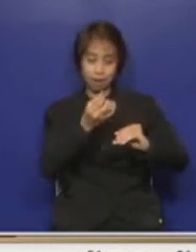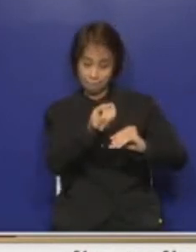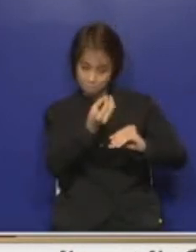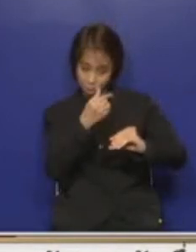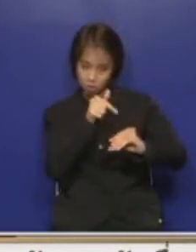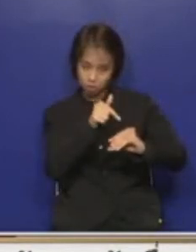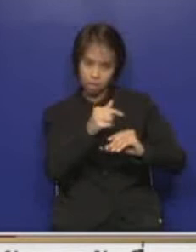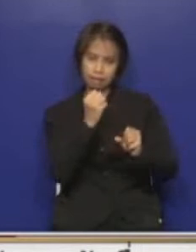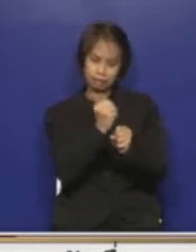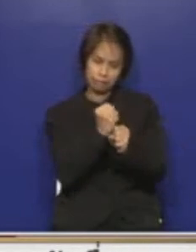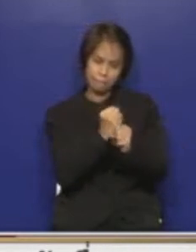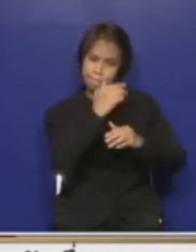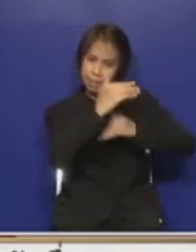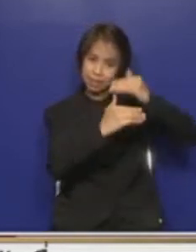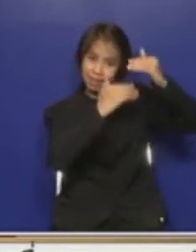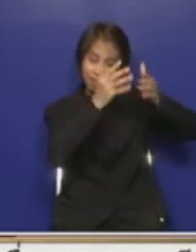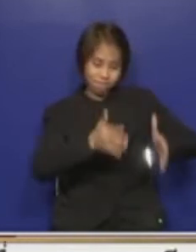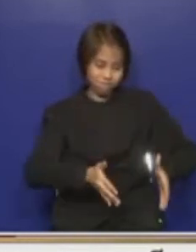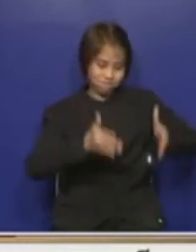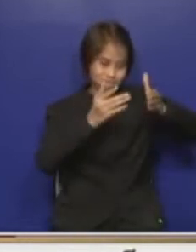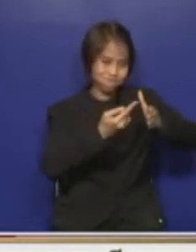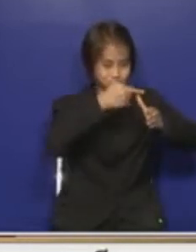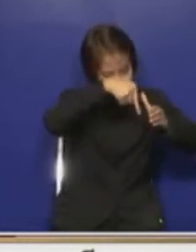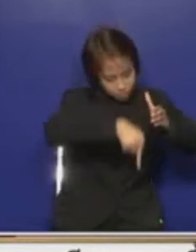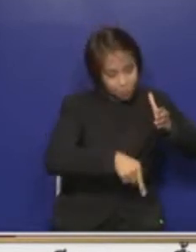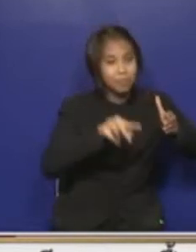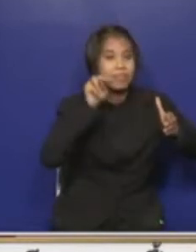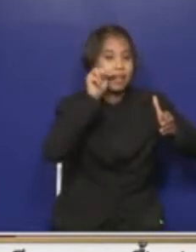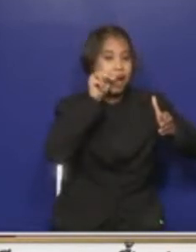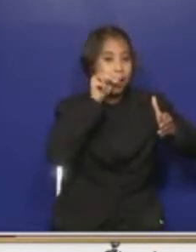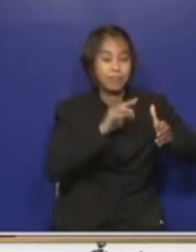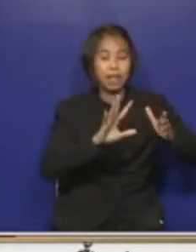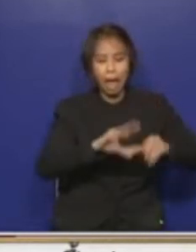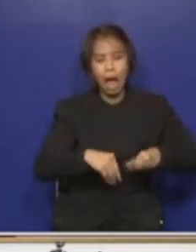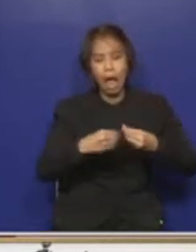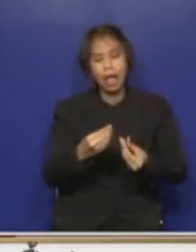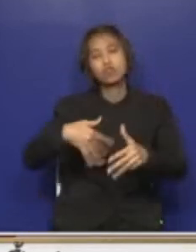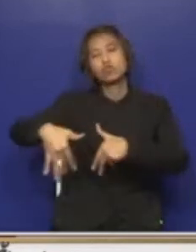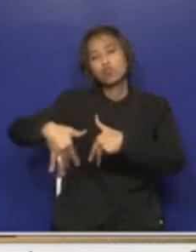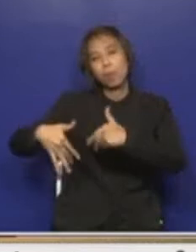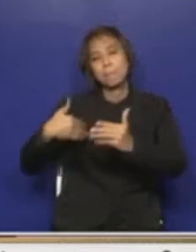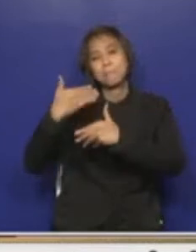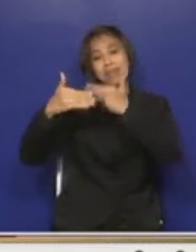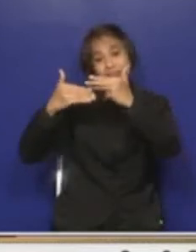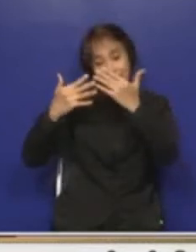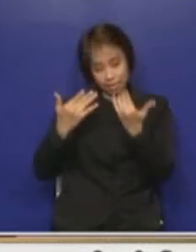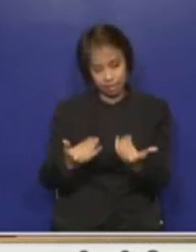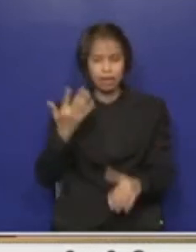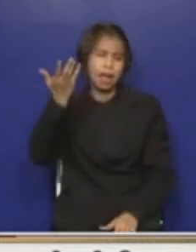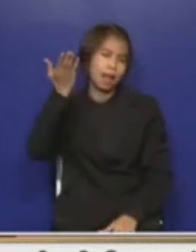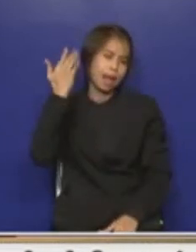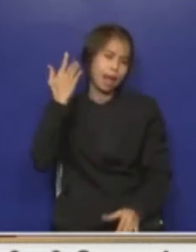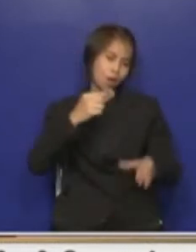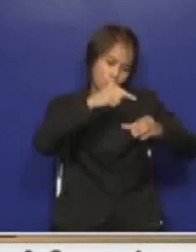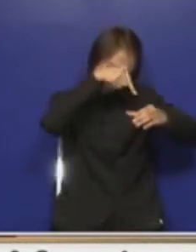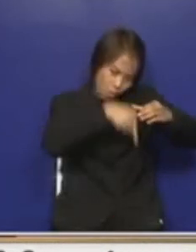พัฒนาบ่อน้ำบาดาลเนื่องจากการพัฒนาระดับชุมชนซึ่งวันที่ขุดเจาะไปเสร็จแล้วตั้งแต่วัน